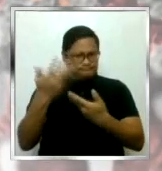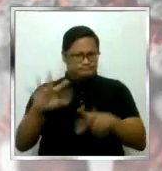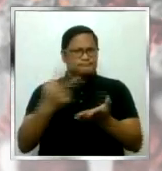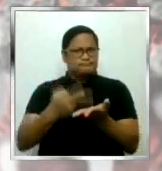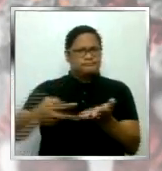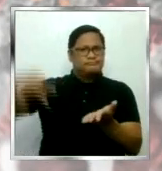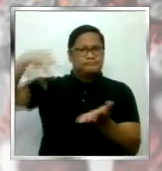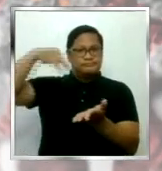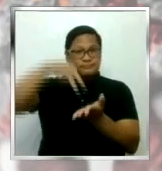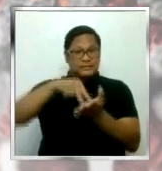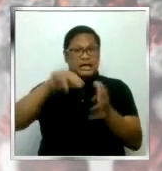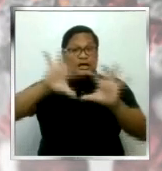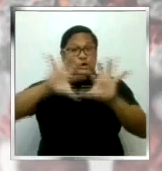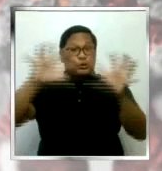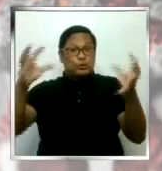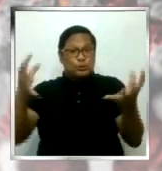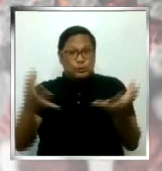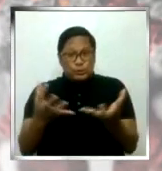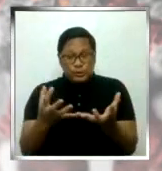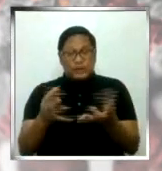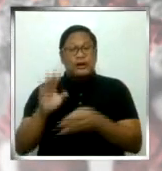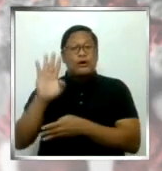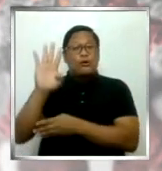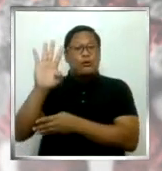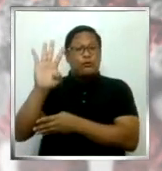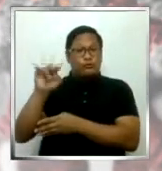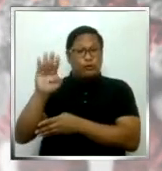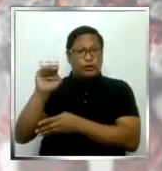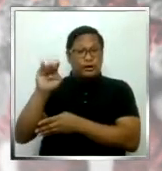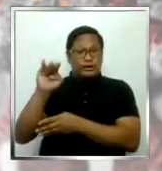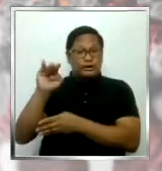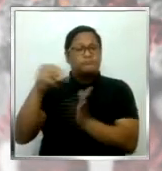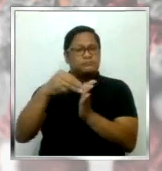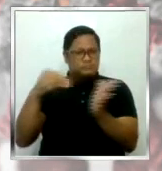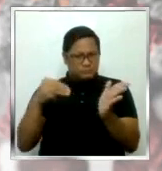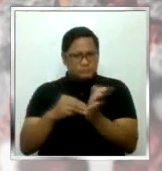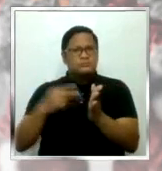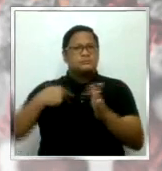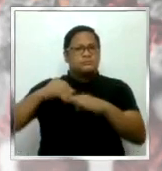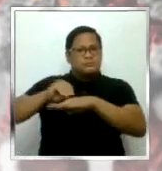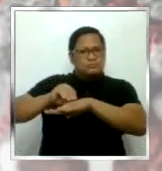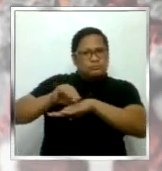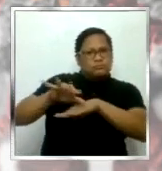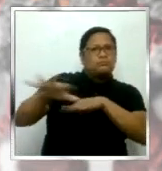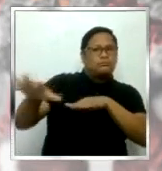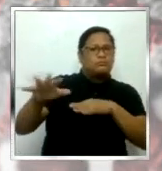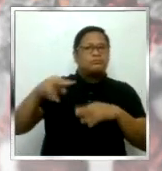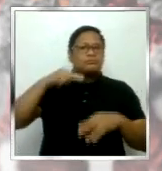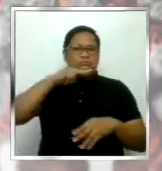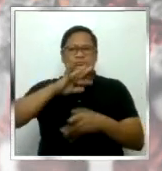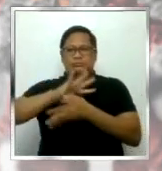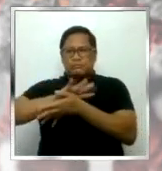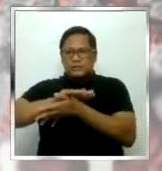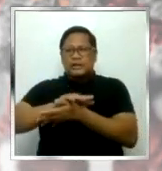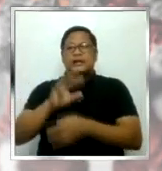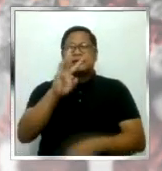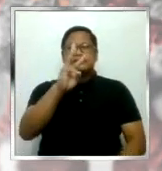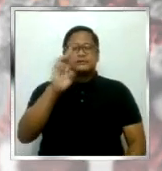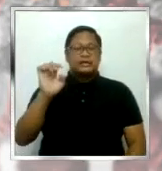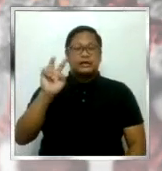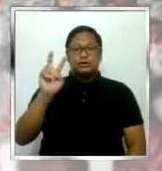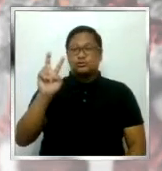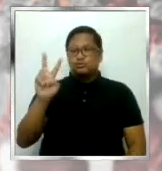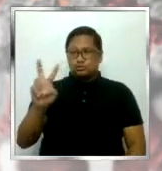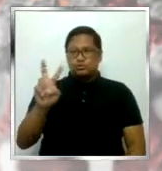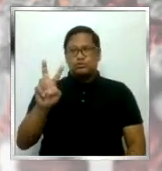mundo, mahigit 14 million na ang tinamaan ng sakit at mahigit 600,000 na ang namatay habang mahigit